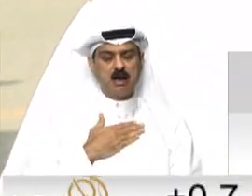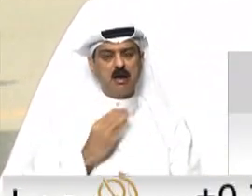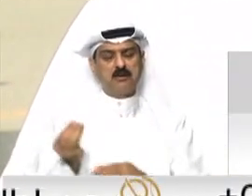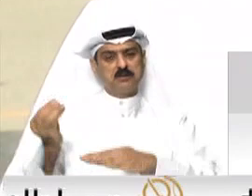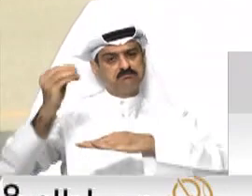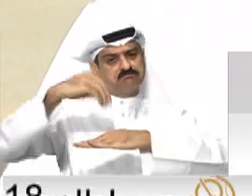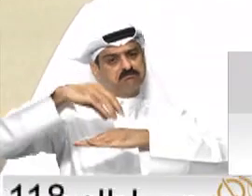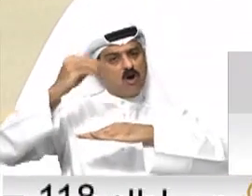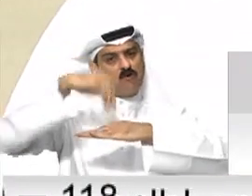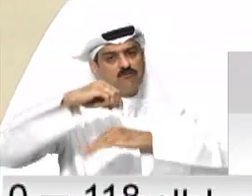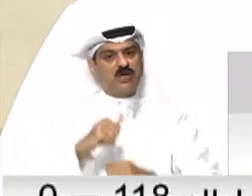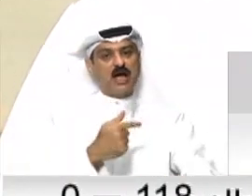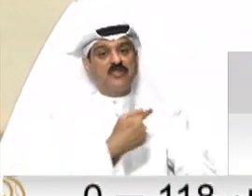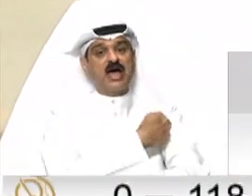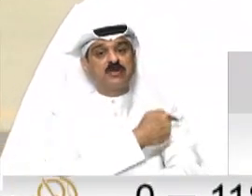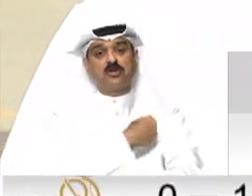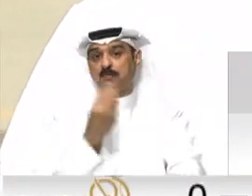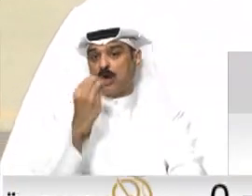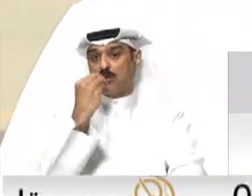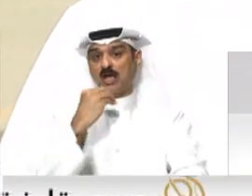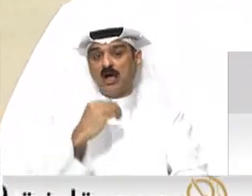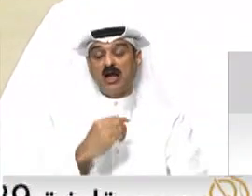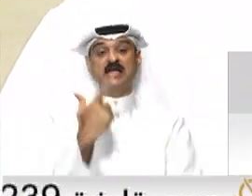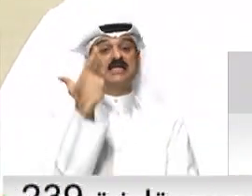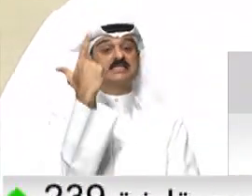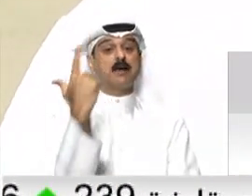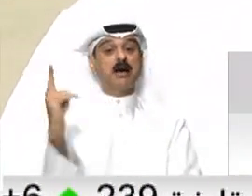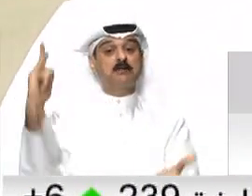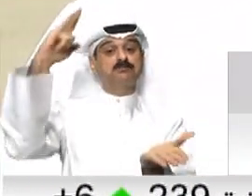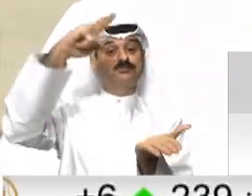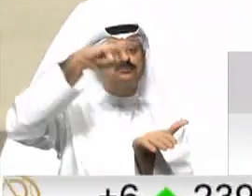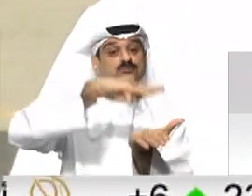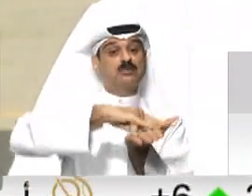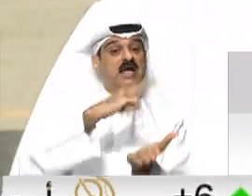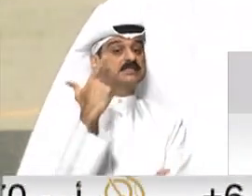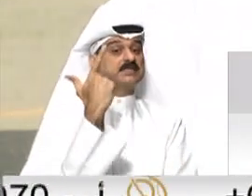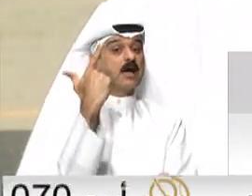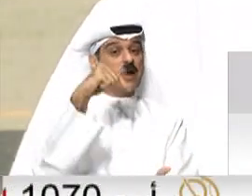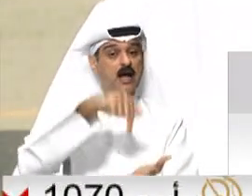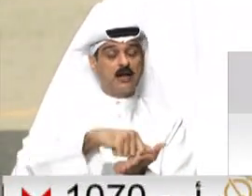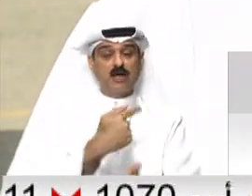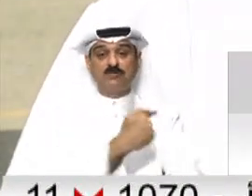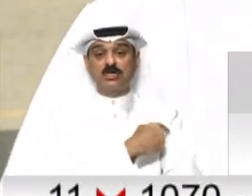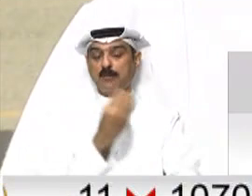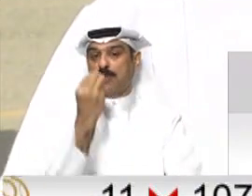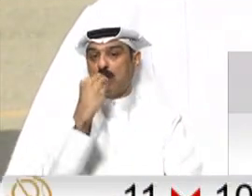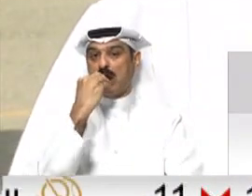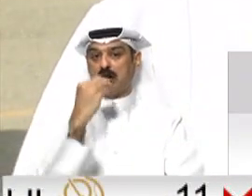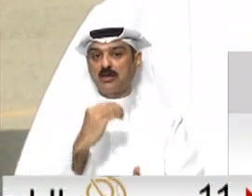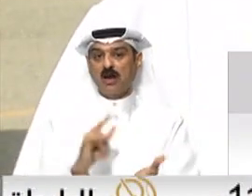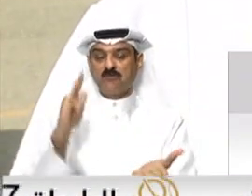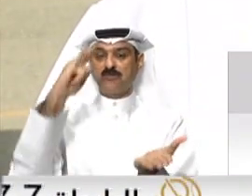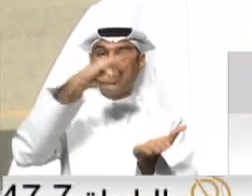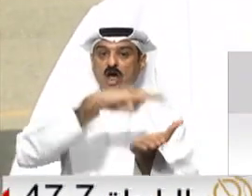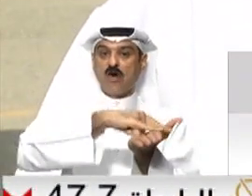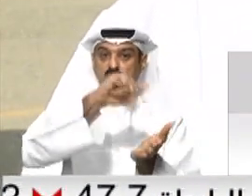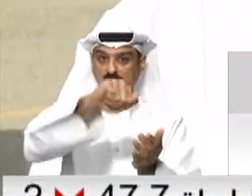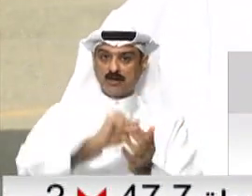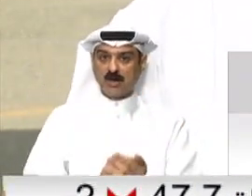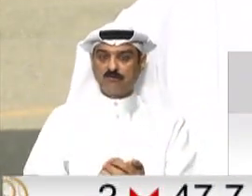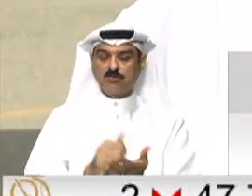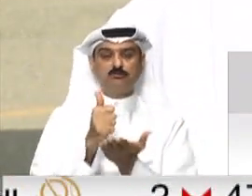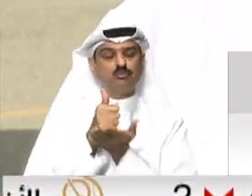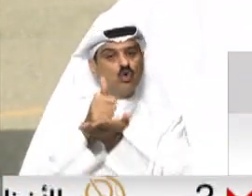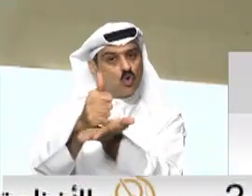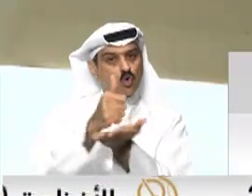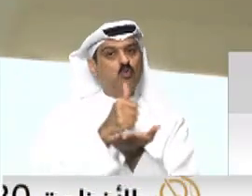الطبية والإغاثية، وهذه الرحلة السابعة للمواد الطبية والإغاثية سيكون المتطوعين